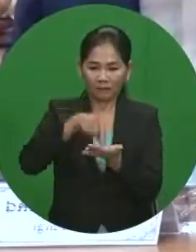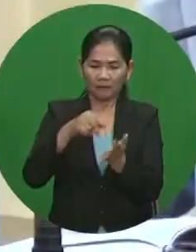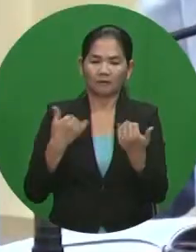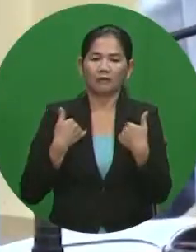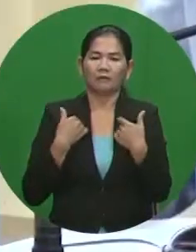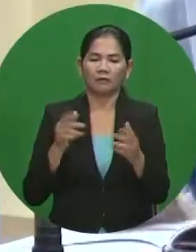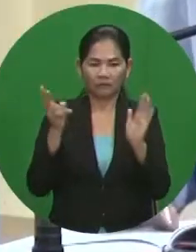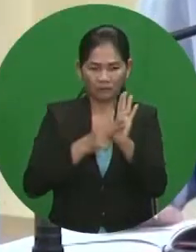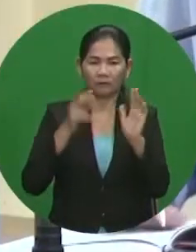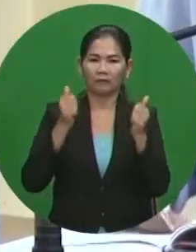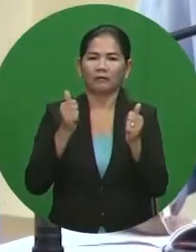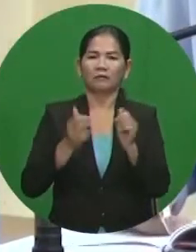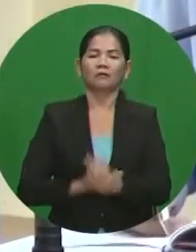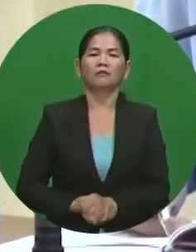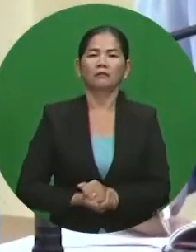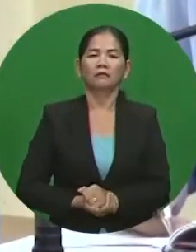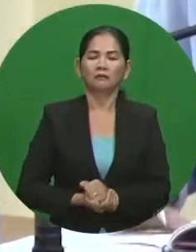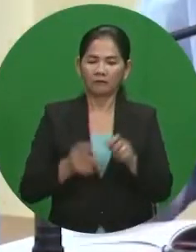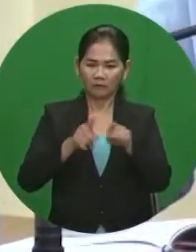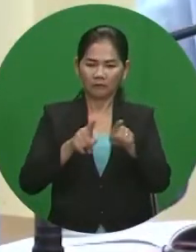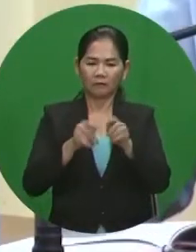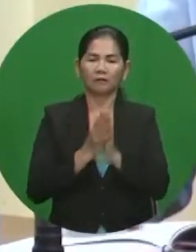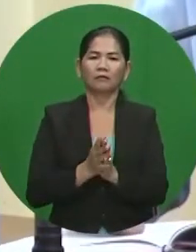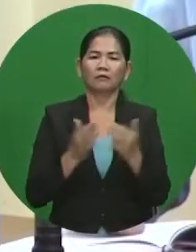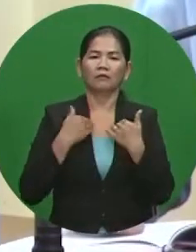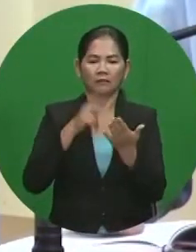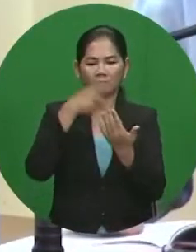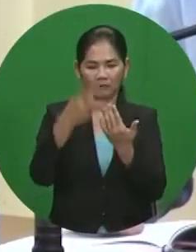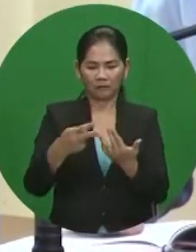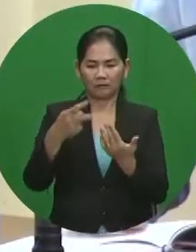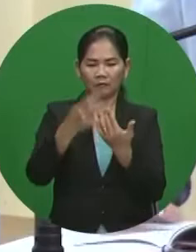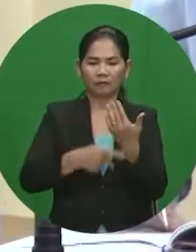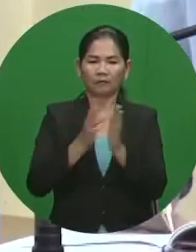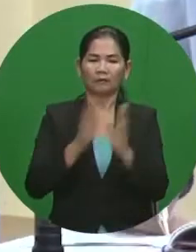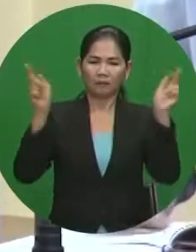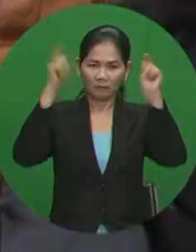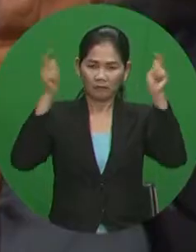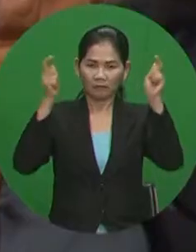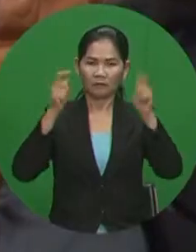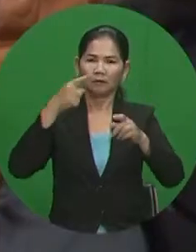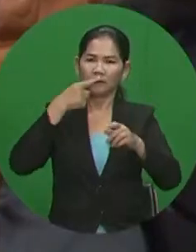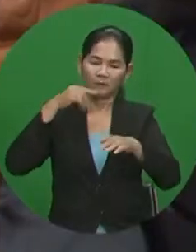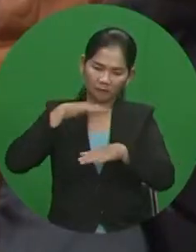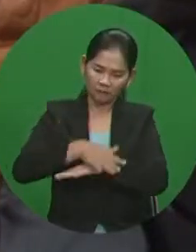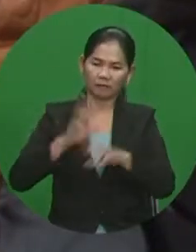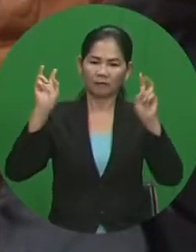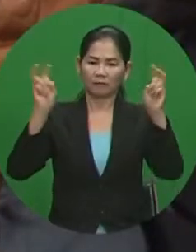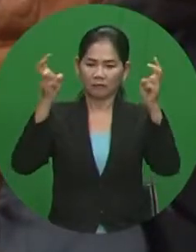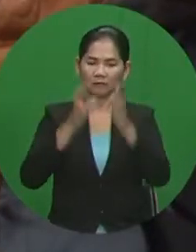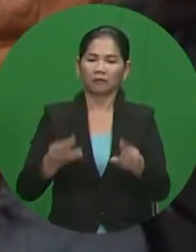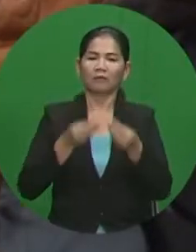ឲ្យបានច្បាស់ល្អជាងមុនជាមួយនេះក៏គ្រោងរៀបចំជាពិធីបរិច្ចាគឈាមក្រោមប្រធានប